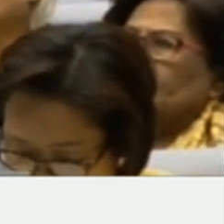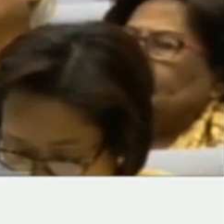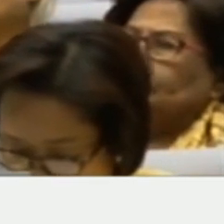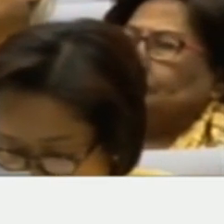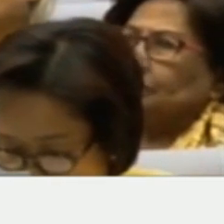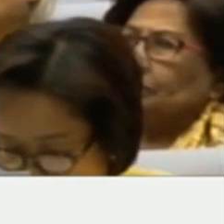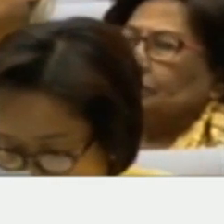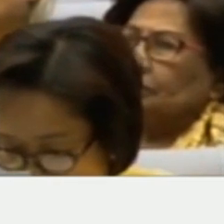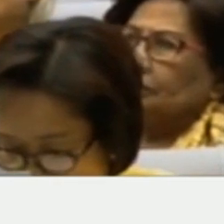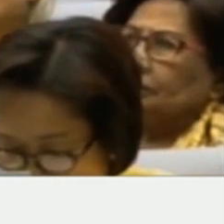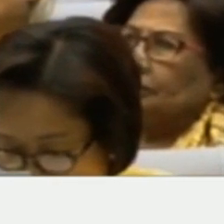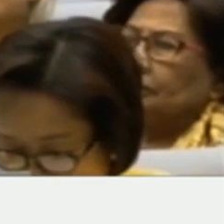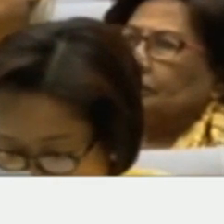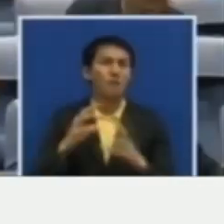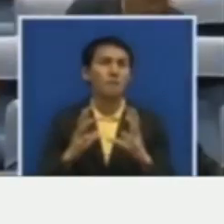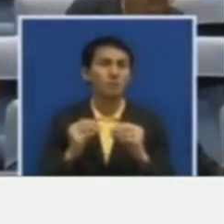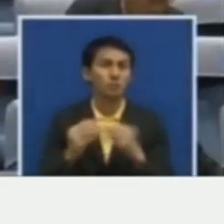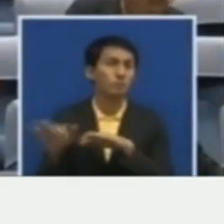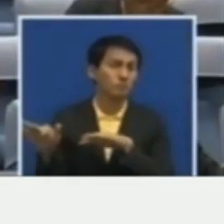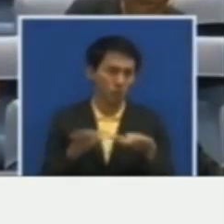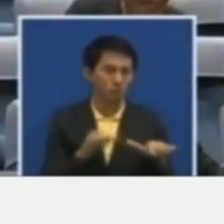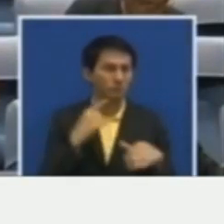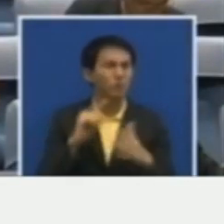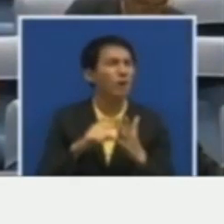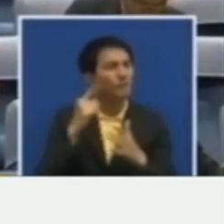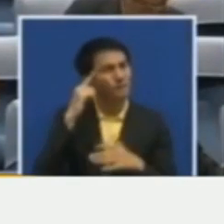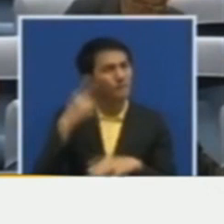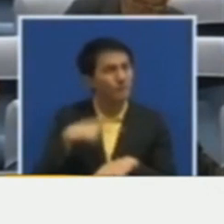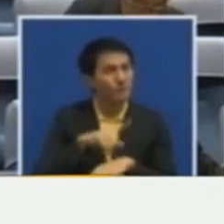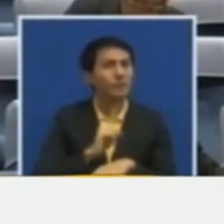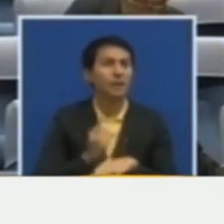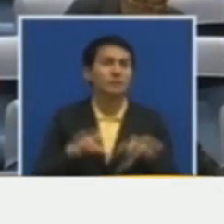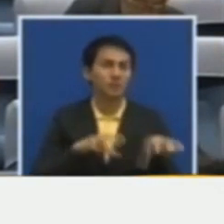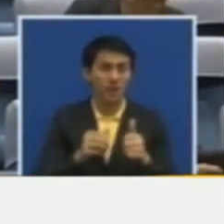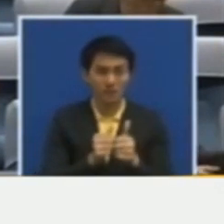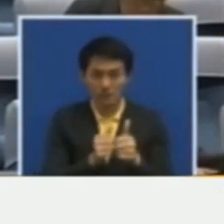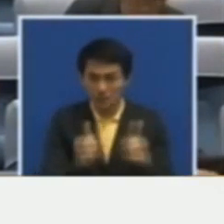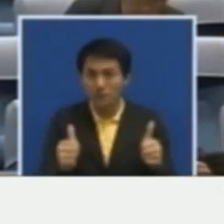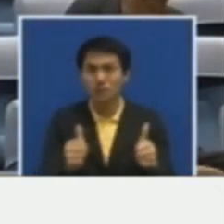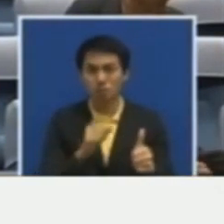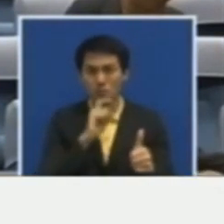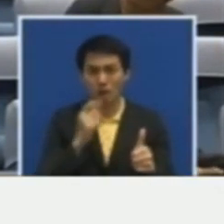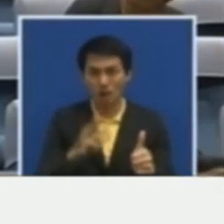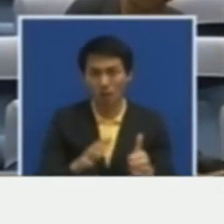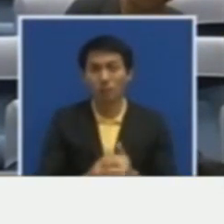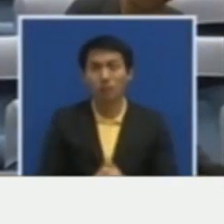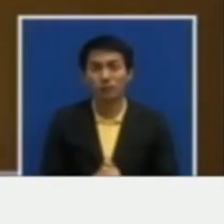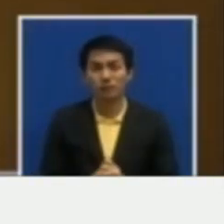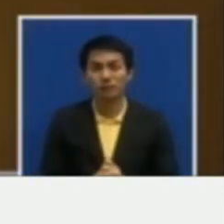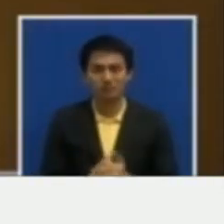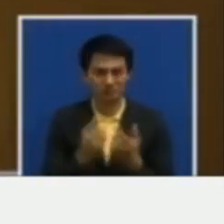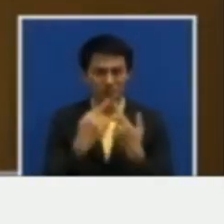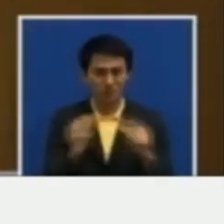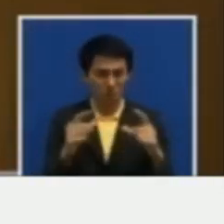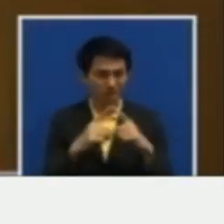ะที่ข้อเสนอต่างๆก็จะรับไว้พิจารณา แหมระวังเดี๋ยวเข้ามากันเยอะเดี๋ยวง่วงนะ เห็นว่าก ินข้าวเสร็จเดี๋ยวมาหลับกันนะ วันนี้เขาบอกว่าเดือดเ